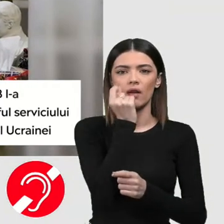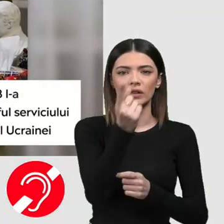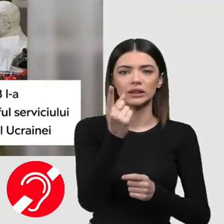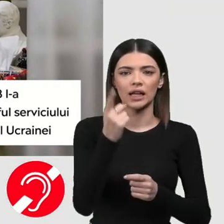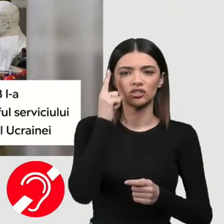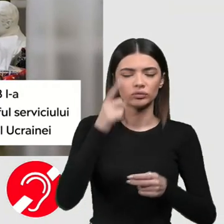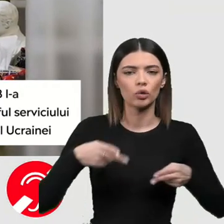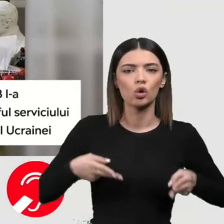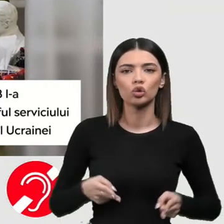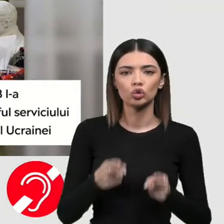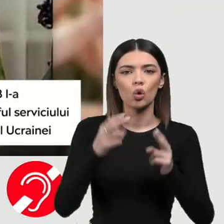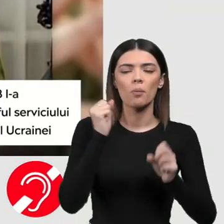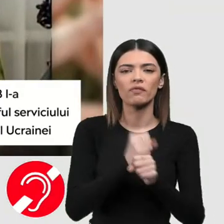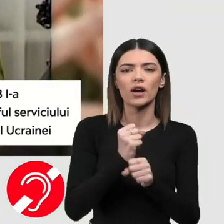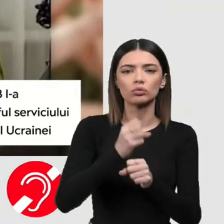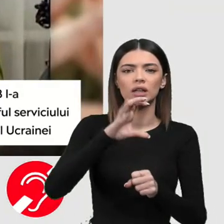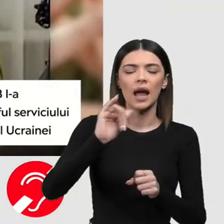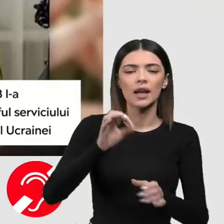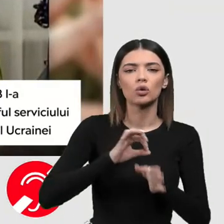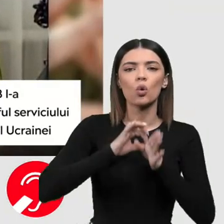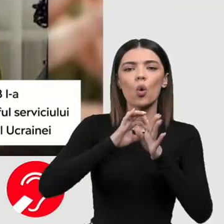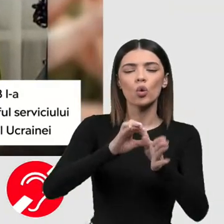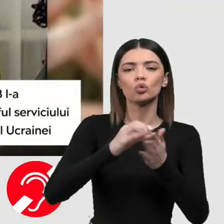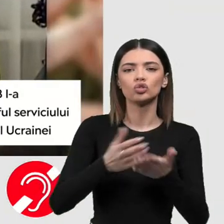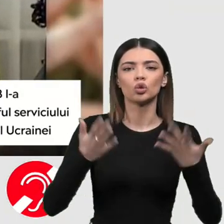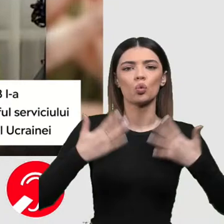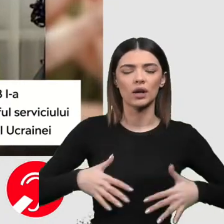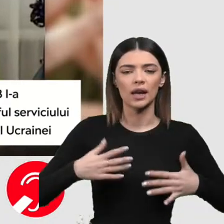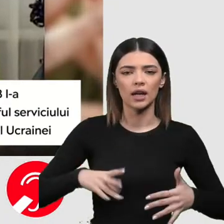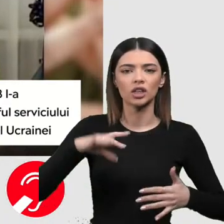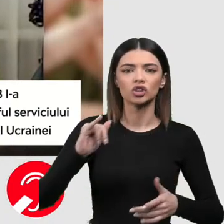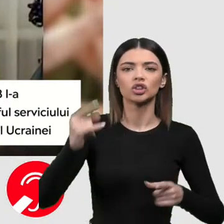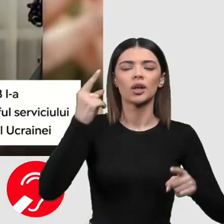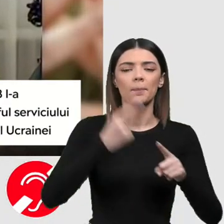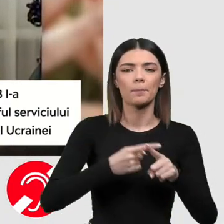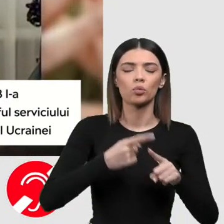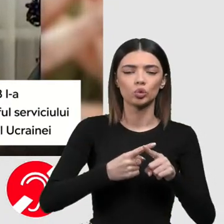acea autostradă care duce în Ucraina.